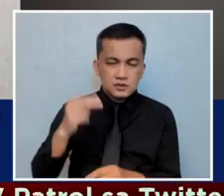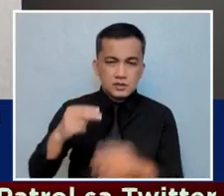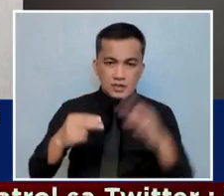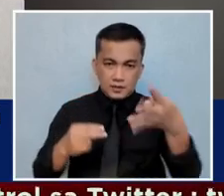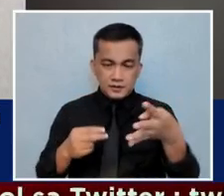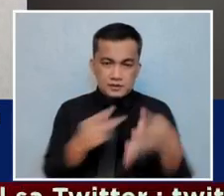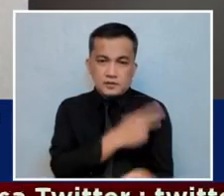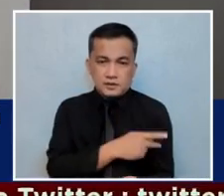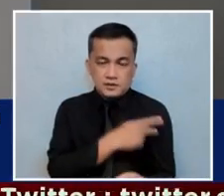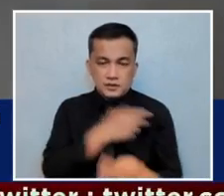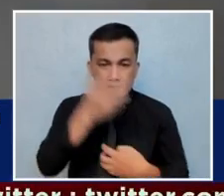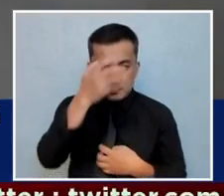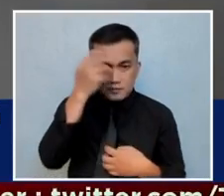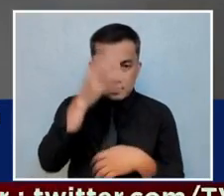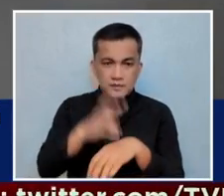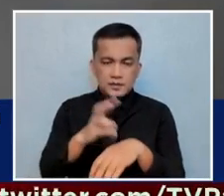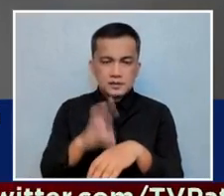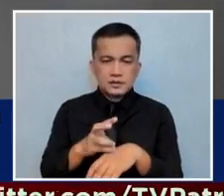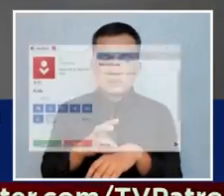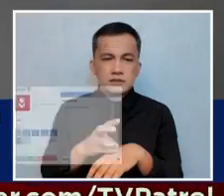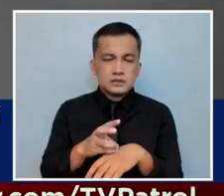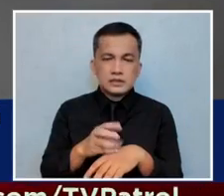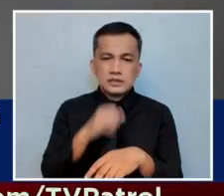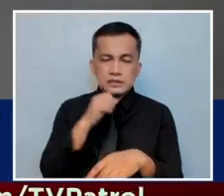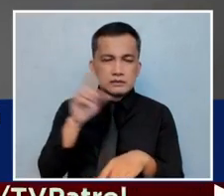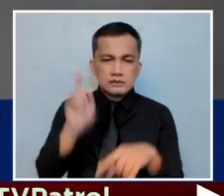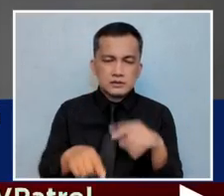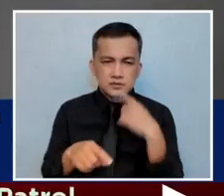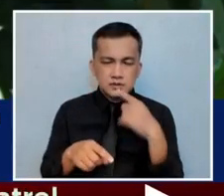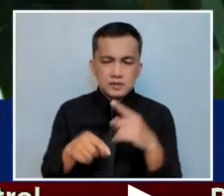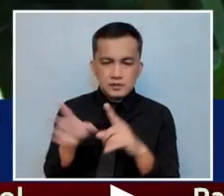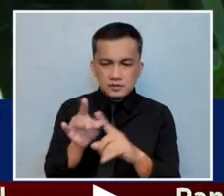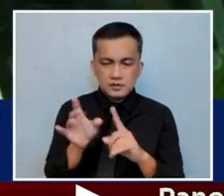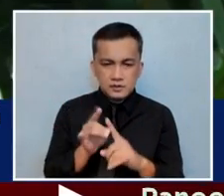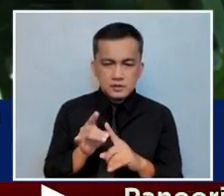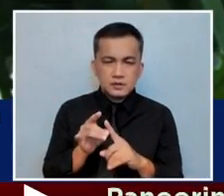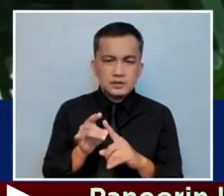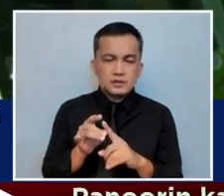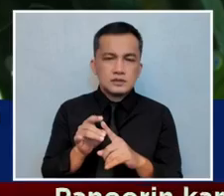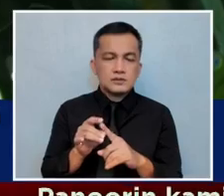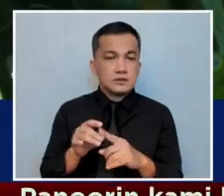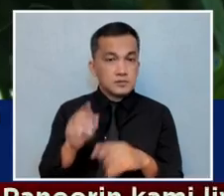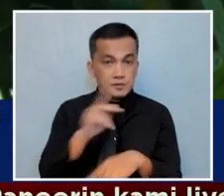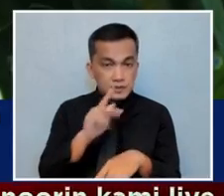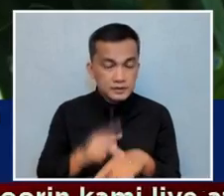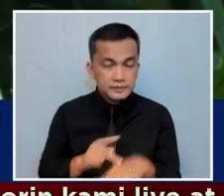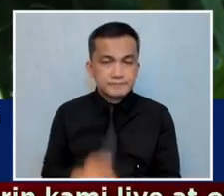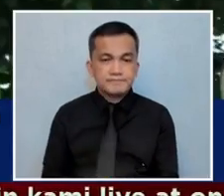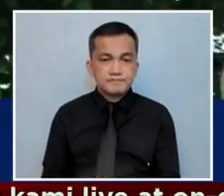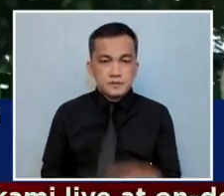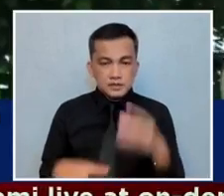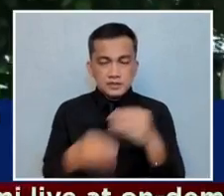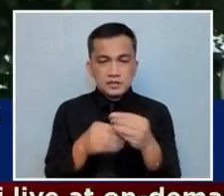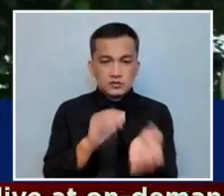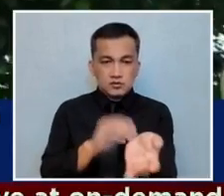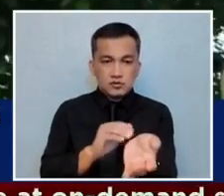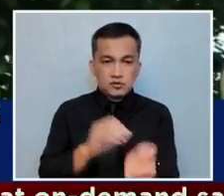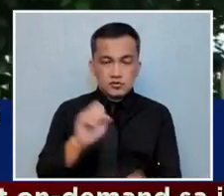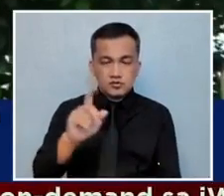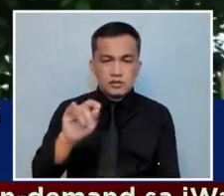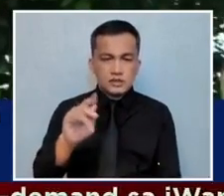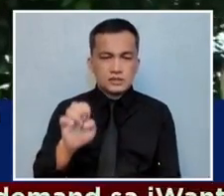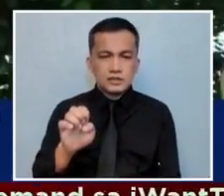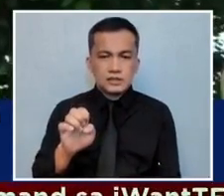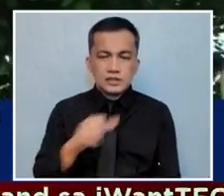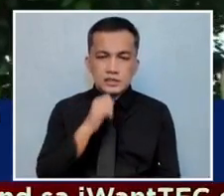ng monkeypox, hindi masasabing may local transmission na ng sakit sa Pilipinas. Dagdag pa ni Dr. Solante, hindi kasing